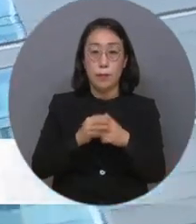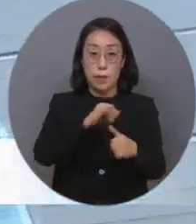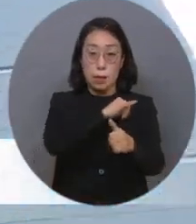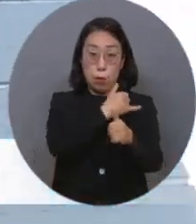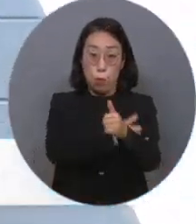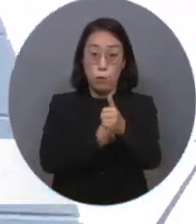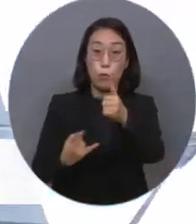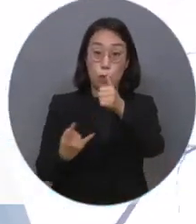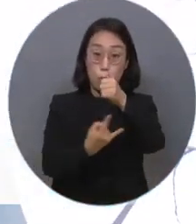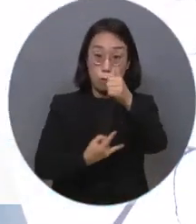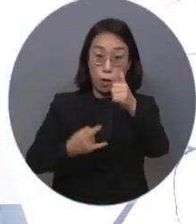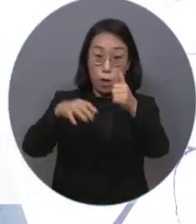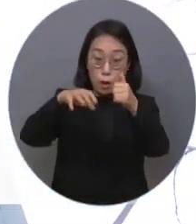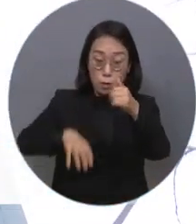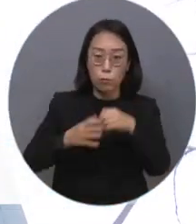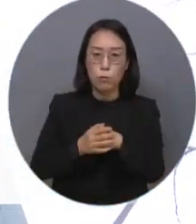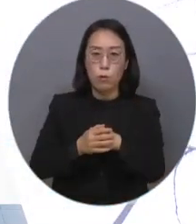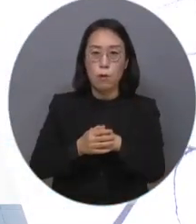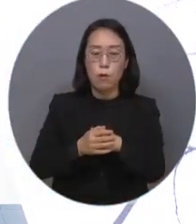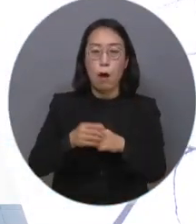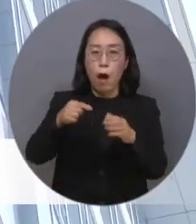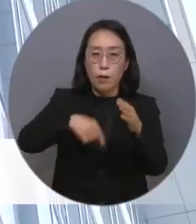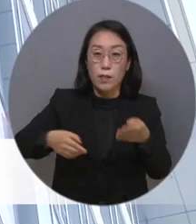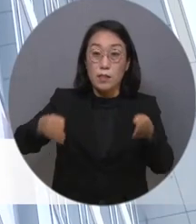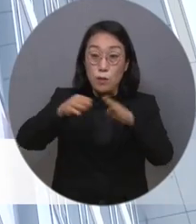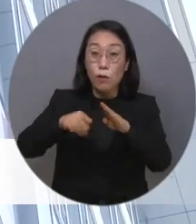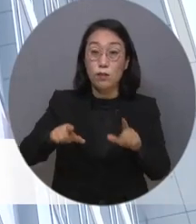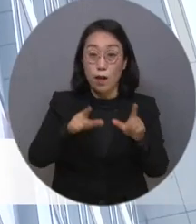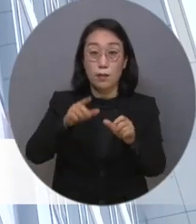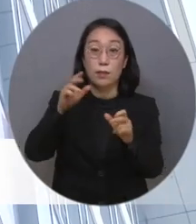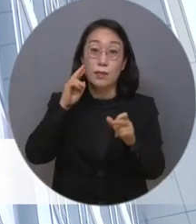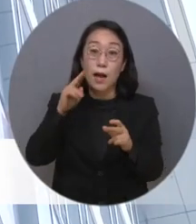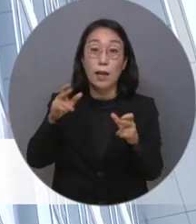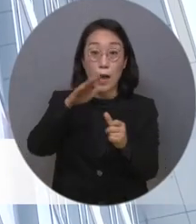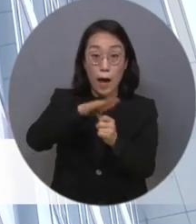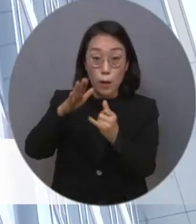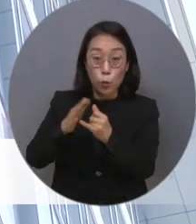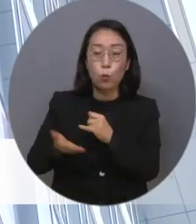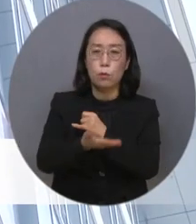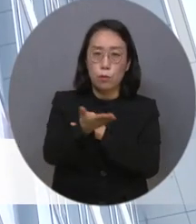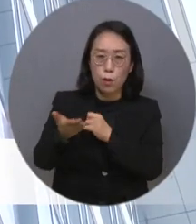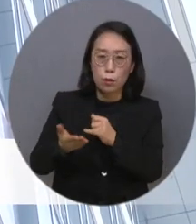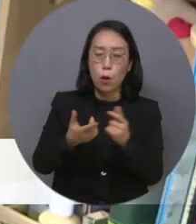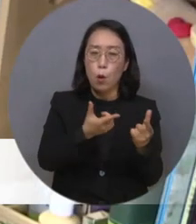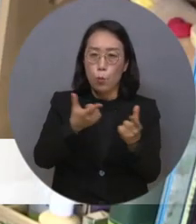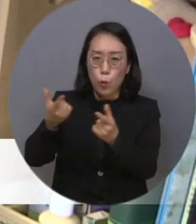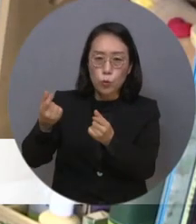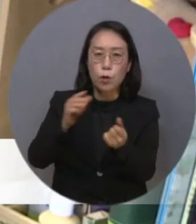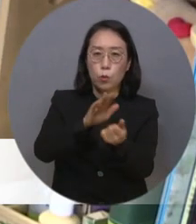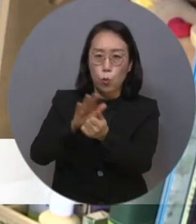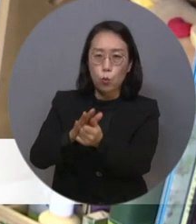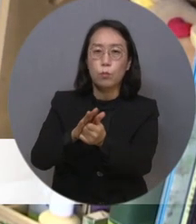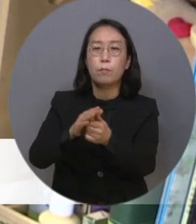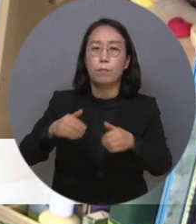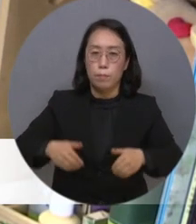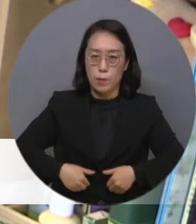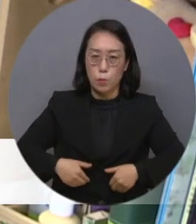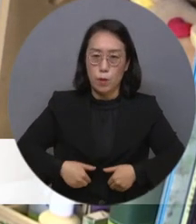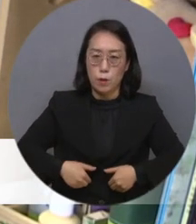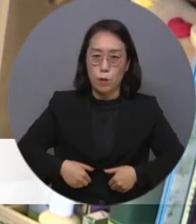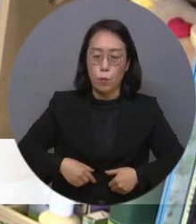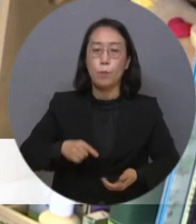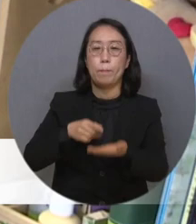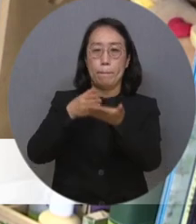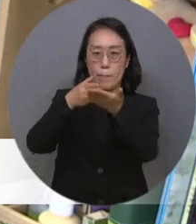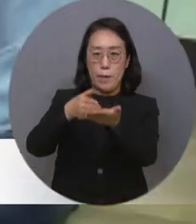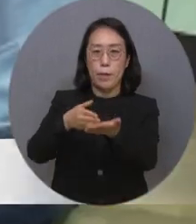국가인권위원회가 장애인 거주시설에 사는 장애 아동을 위해 표준화된 발달지원 프로그램을 개발하는 등 인권 증진이 필요하다고